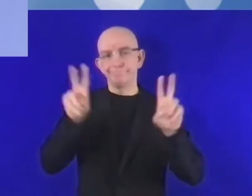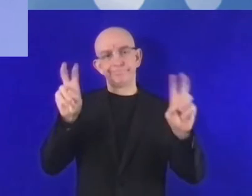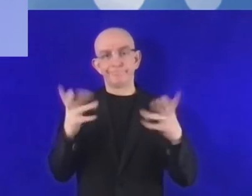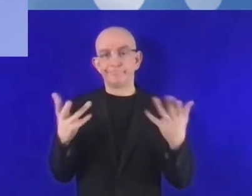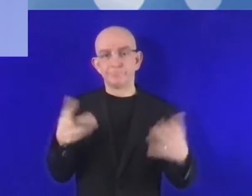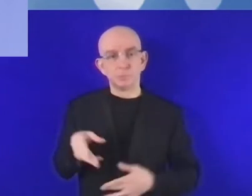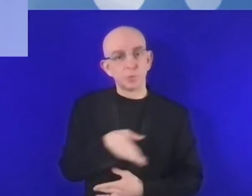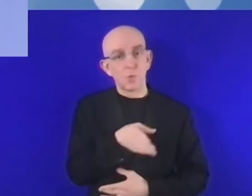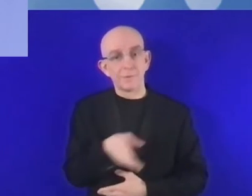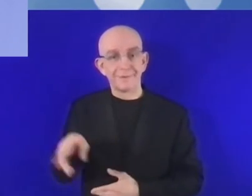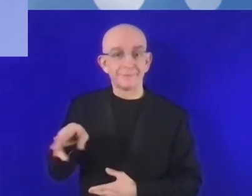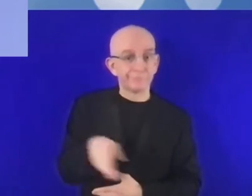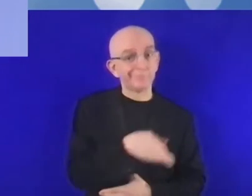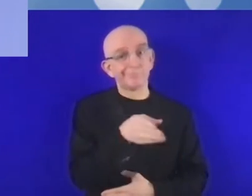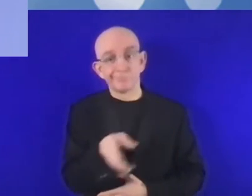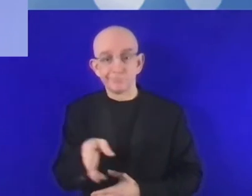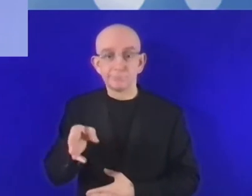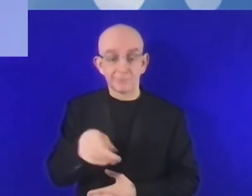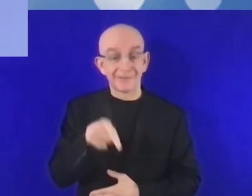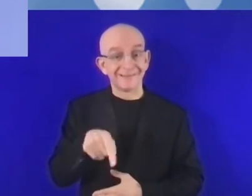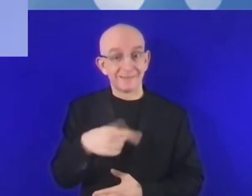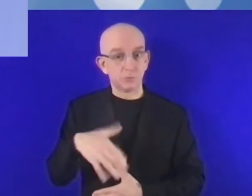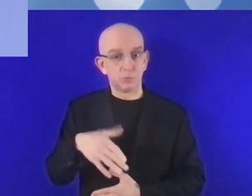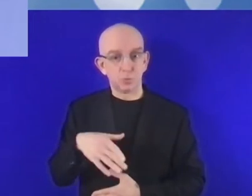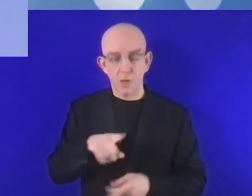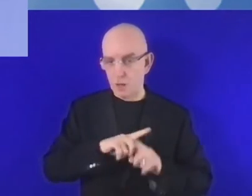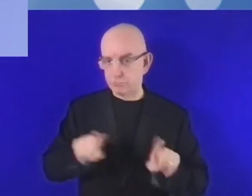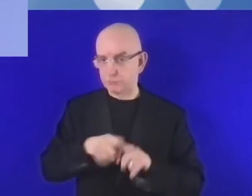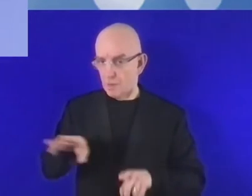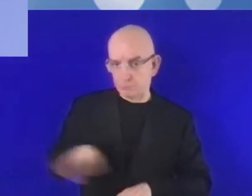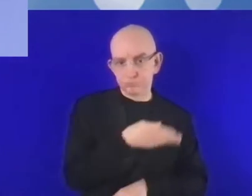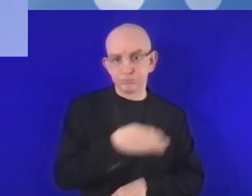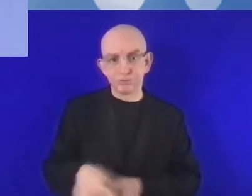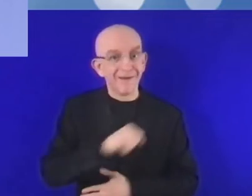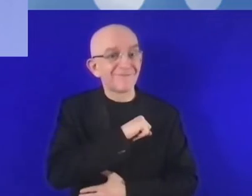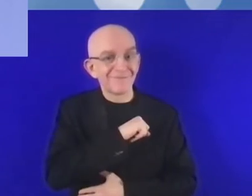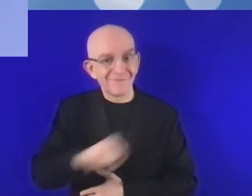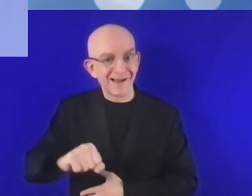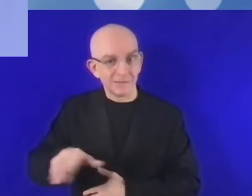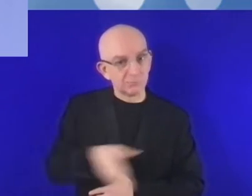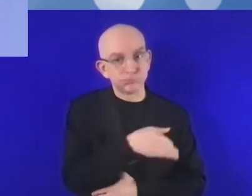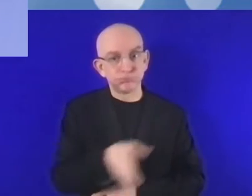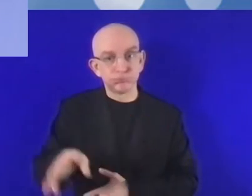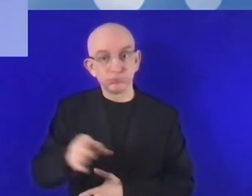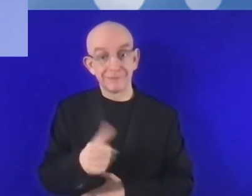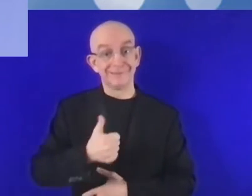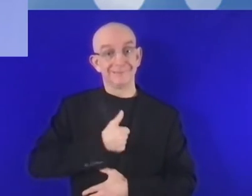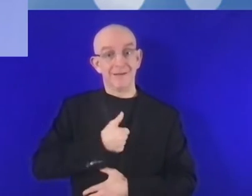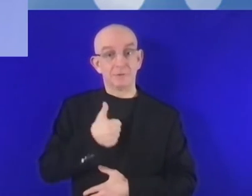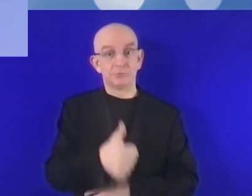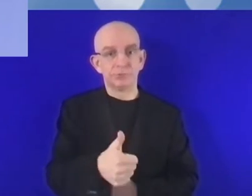динамичное, быстрое путешествие, требующее многосторонней вовлеченности. Это означает, что